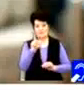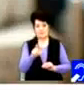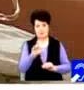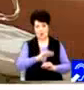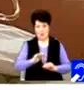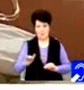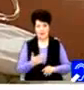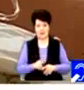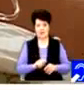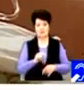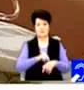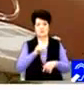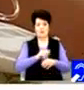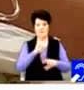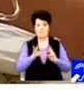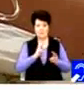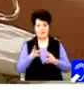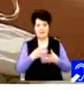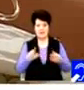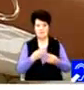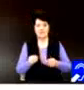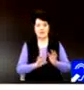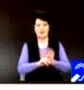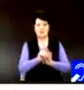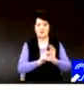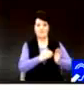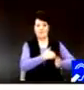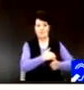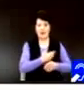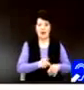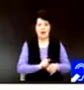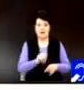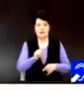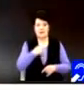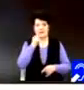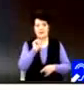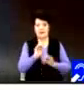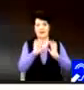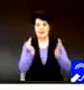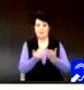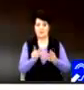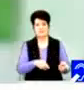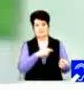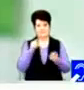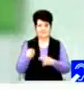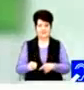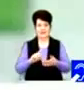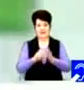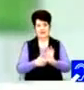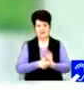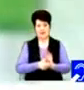au prezentat aceleași simptome vomă diaree și febră între timp cei doi elevi care ieri erau în reanimare au fost transferați într o secție a